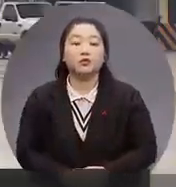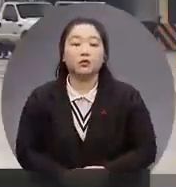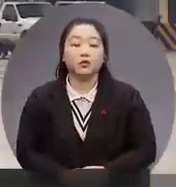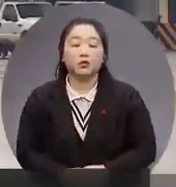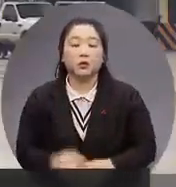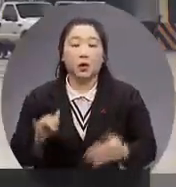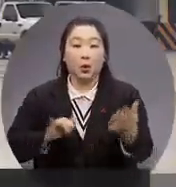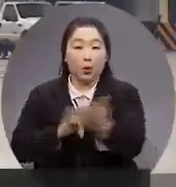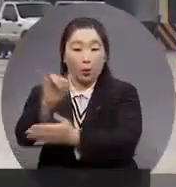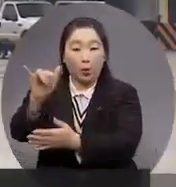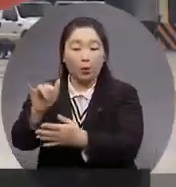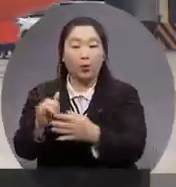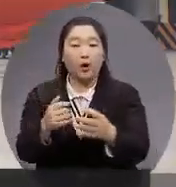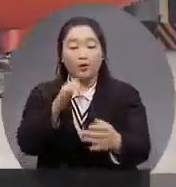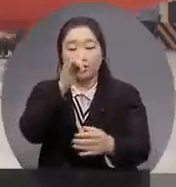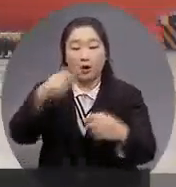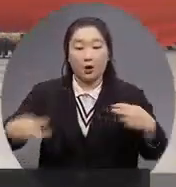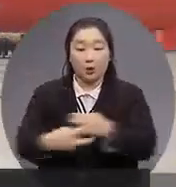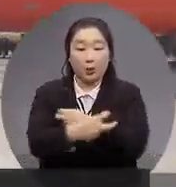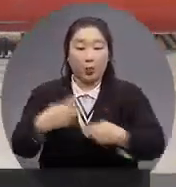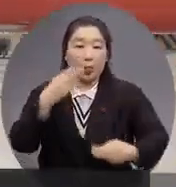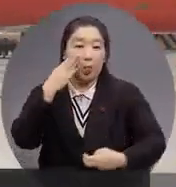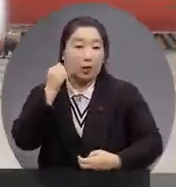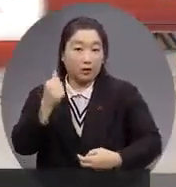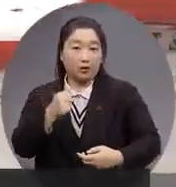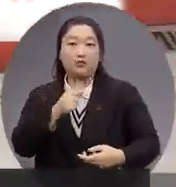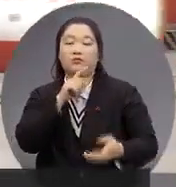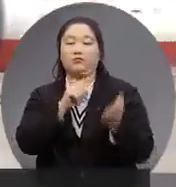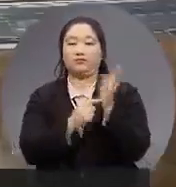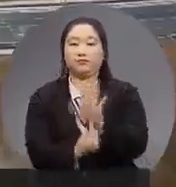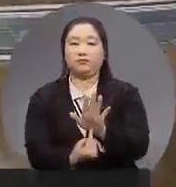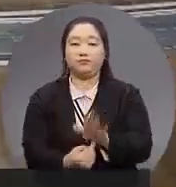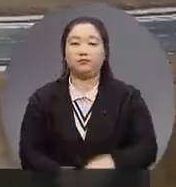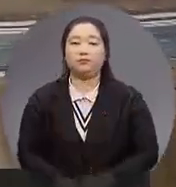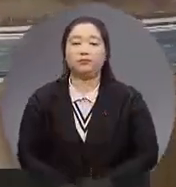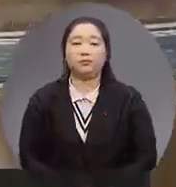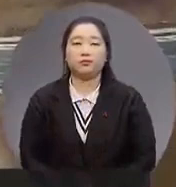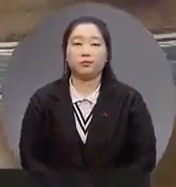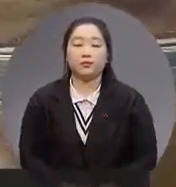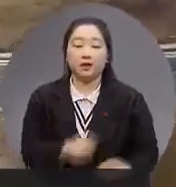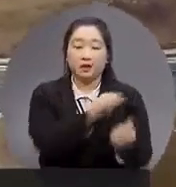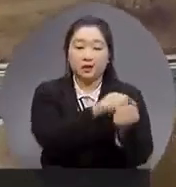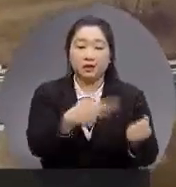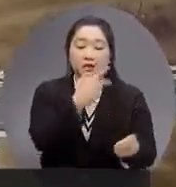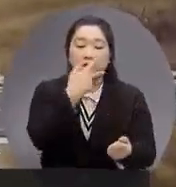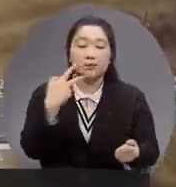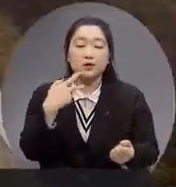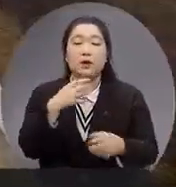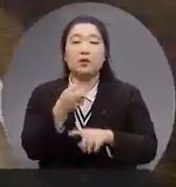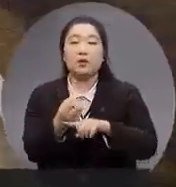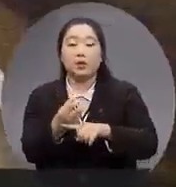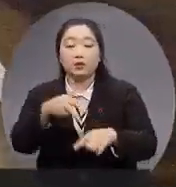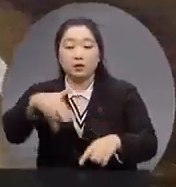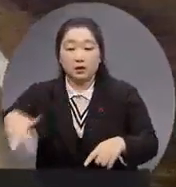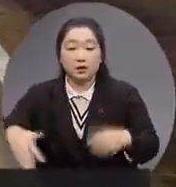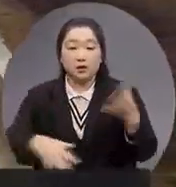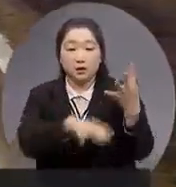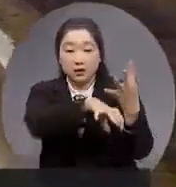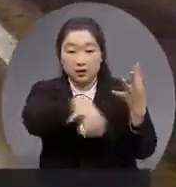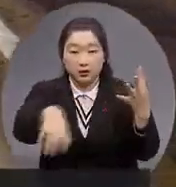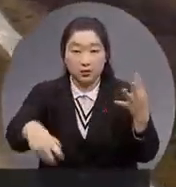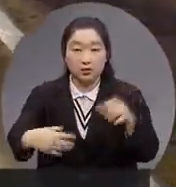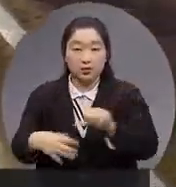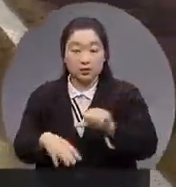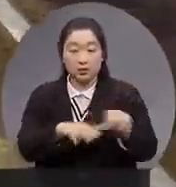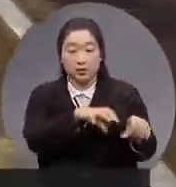공항과 뛰어난 교통망을 갖춘 점을 강조하고 있습니다 진천 음성과 보훈제천 등 4개씩은